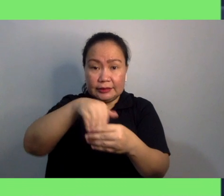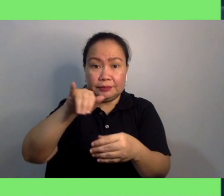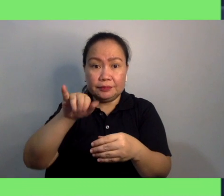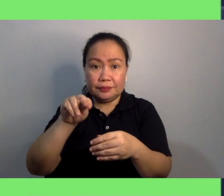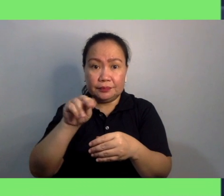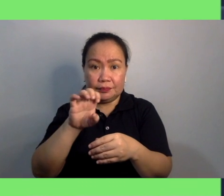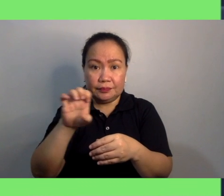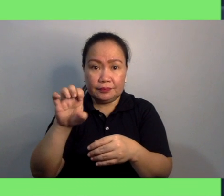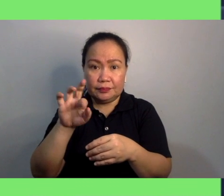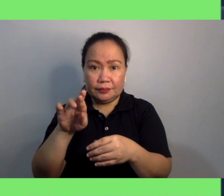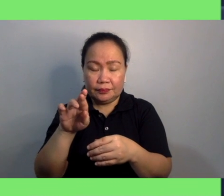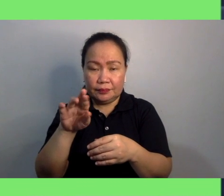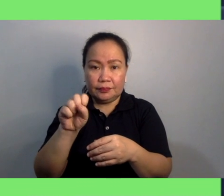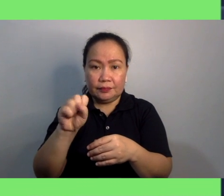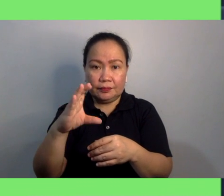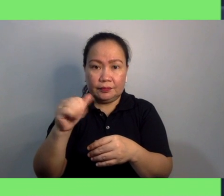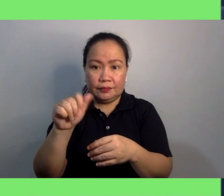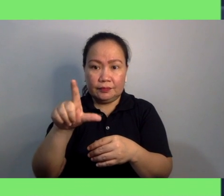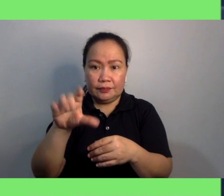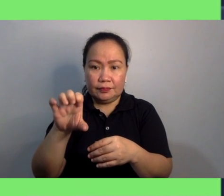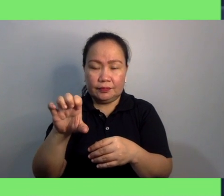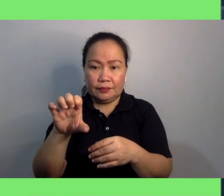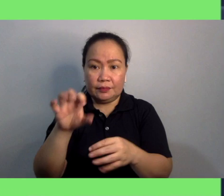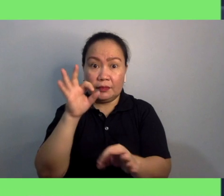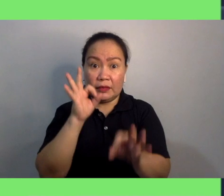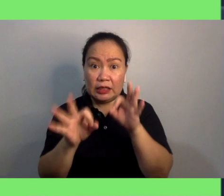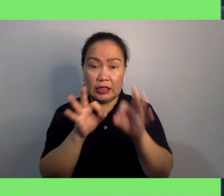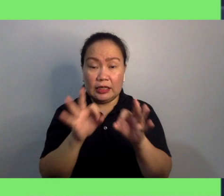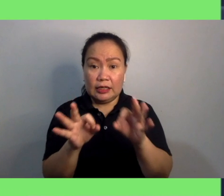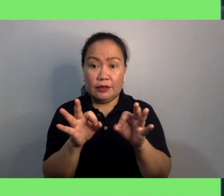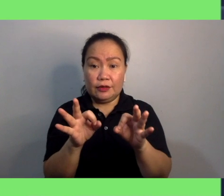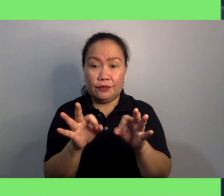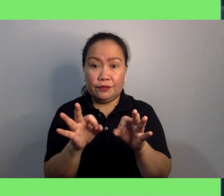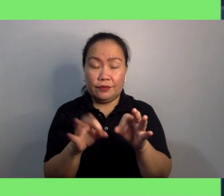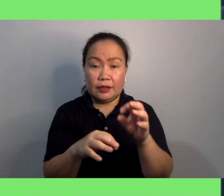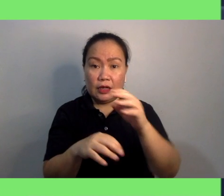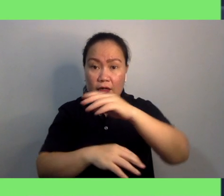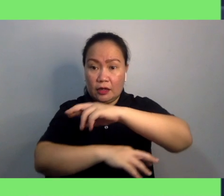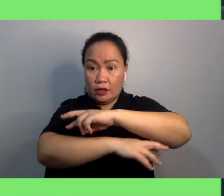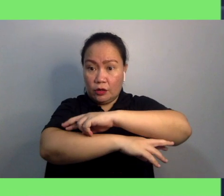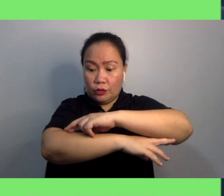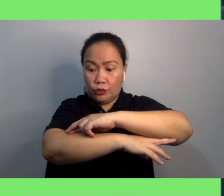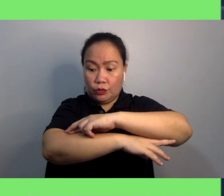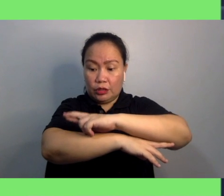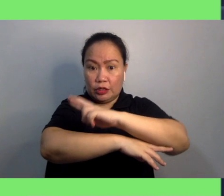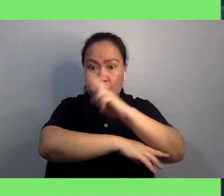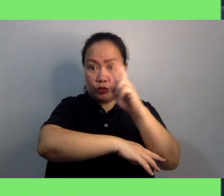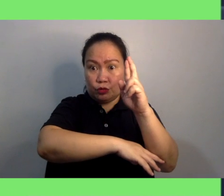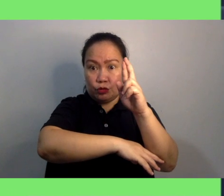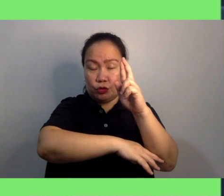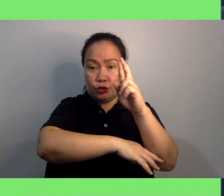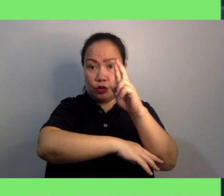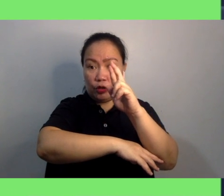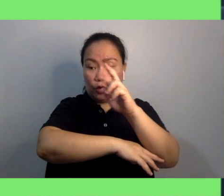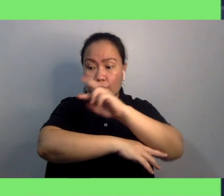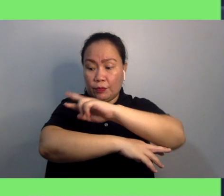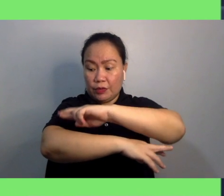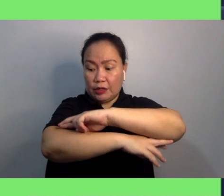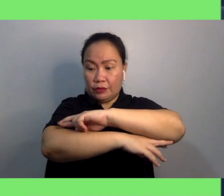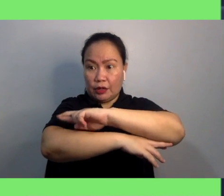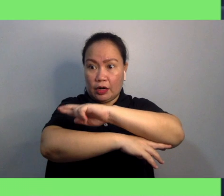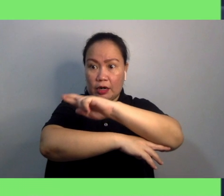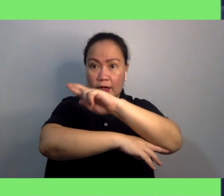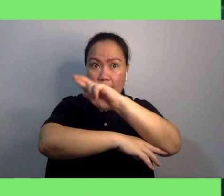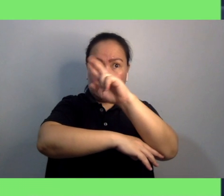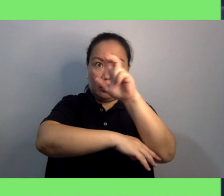yung kapag ang opening ng angle o yung rotation niya ay from the right.